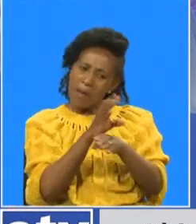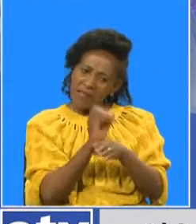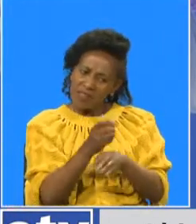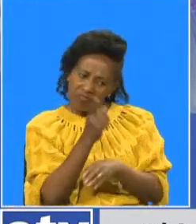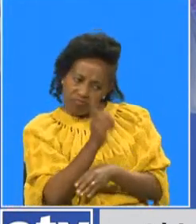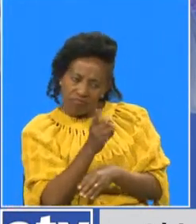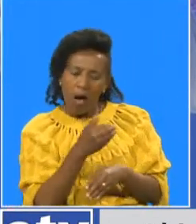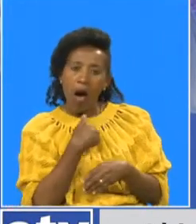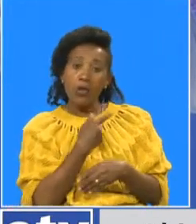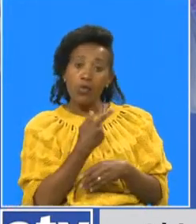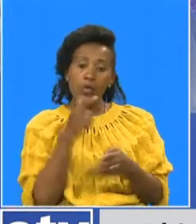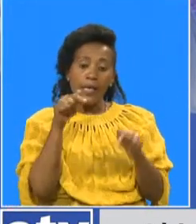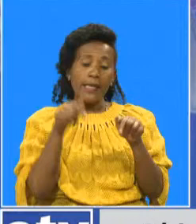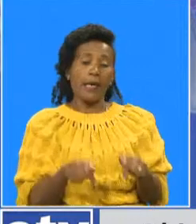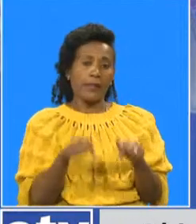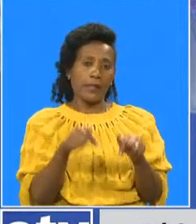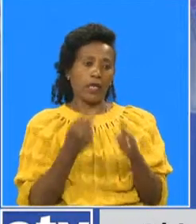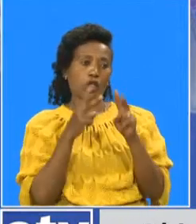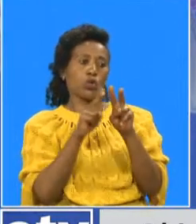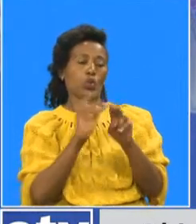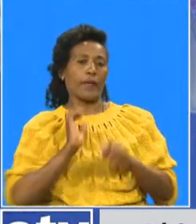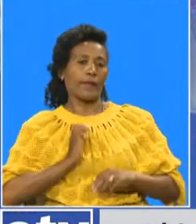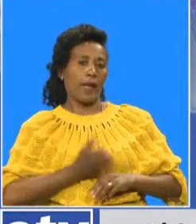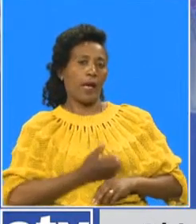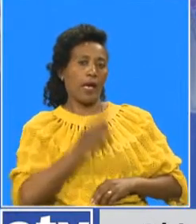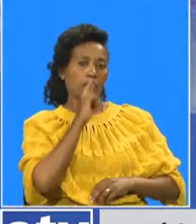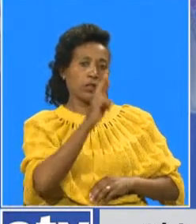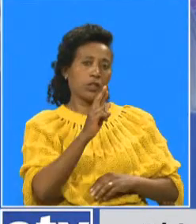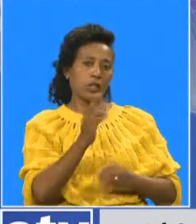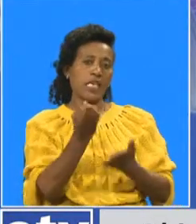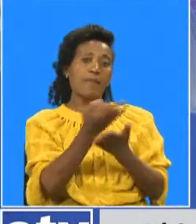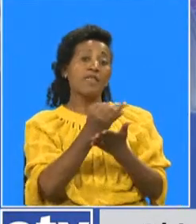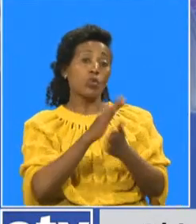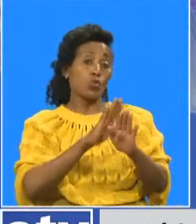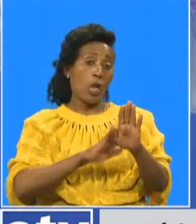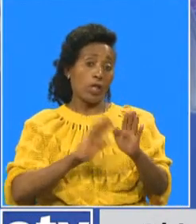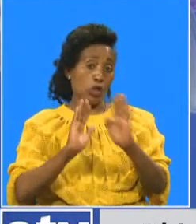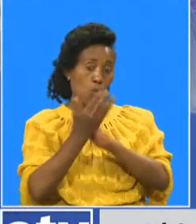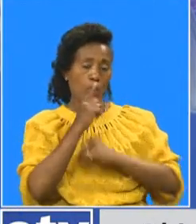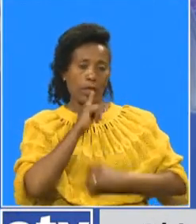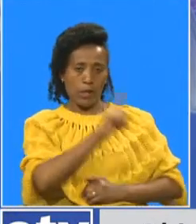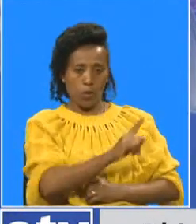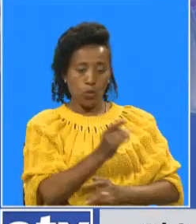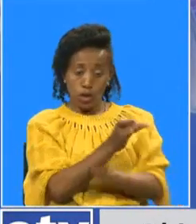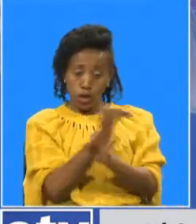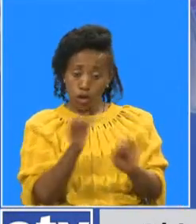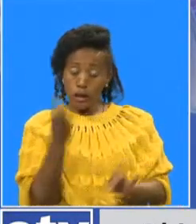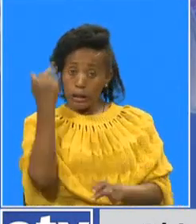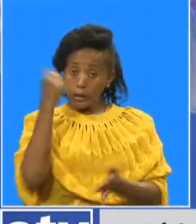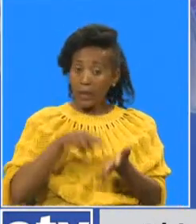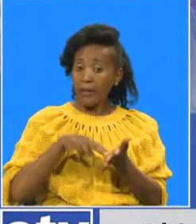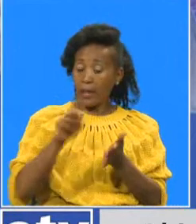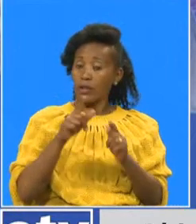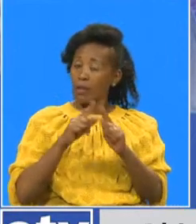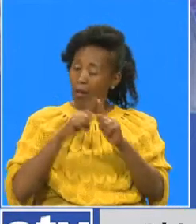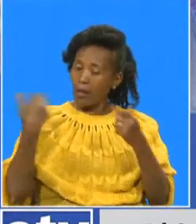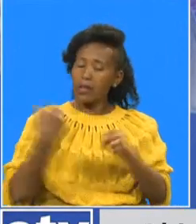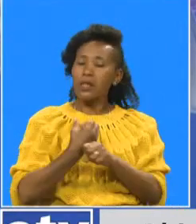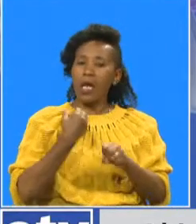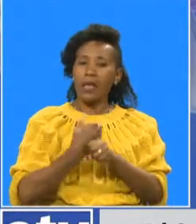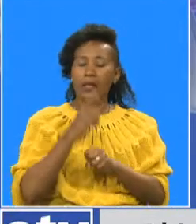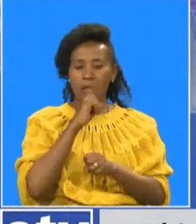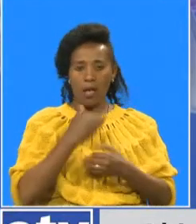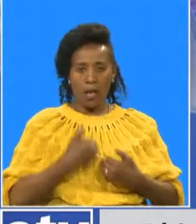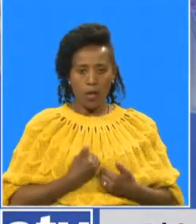እንትን ያሉ አሉ። ያው የዛሬ ፎከሳቸው ማኒፋክቸሪንጉ ላይ ስለሆነ ነው እንጂ ቅድም የተነሳው ትልቅ ስራ ነው እየተሰራ